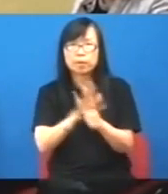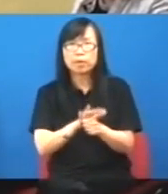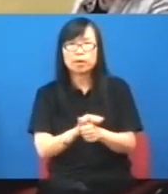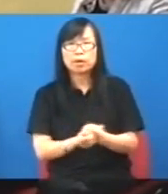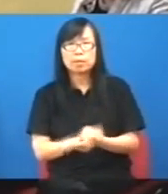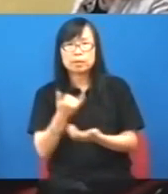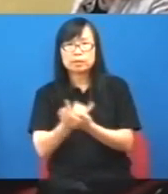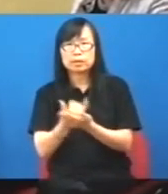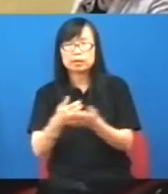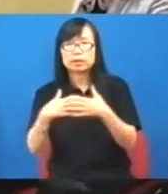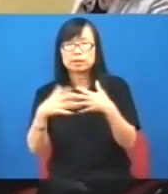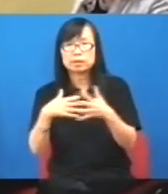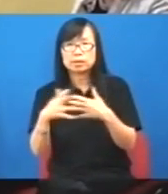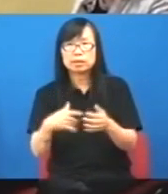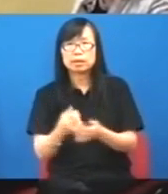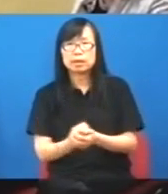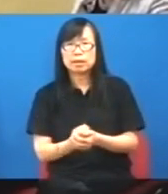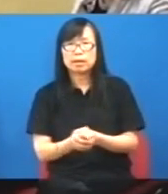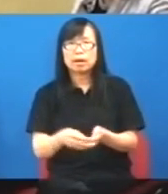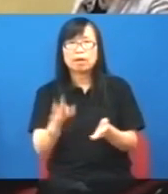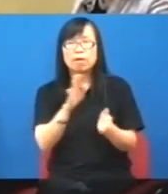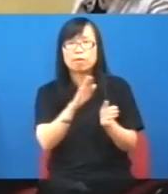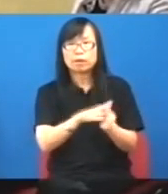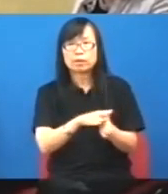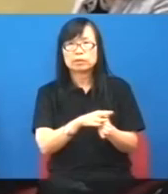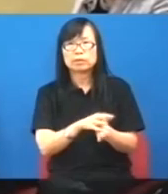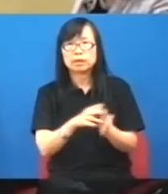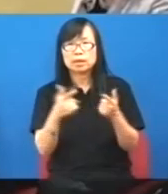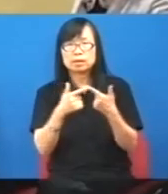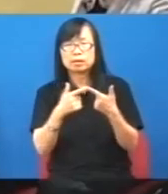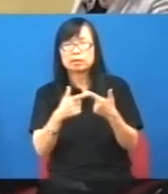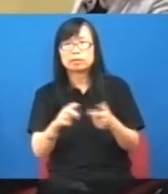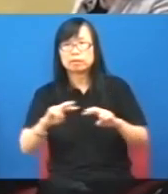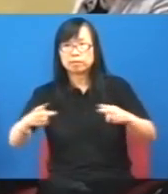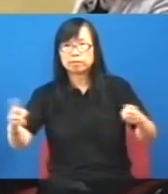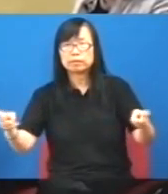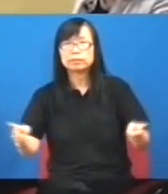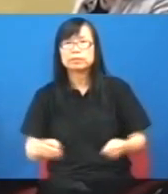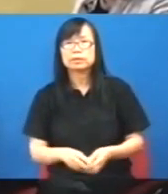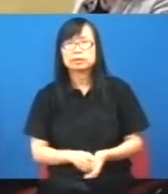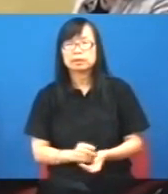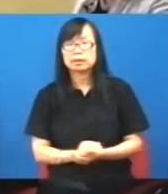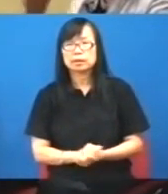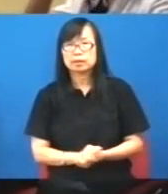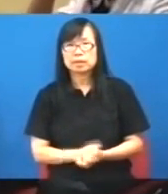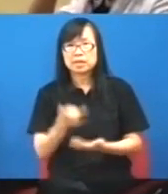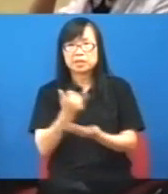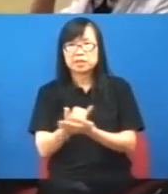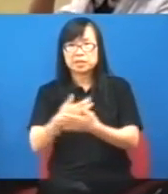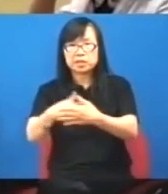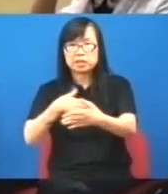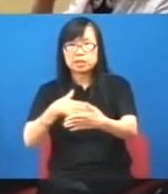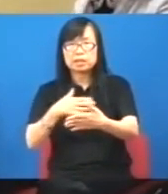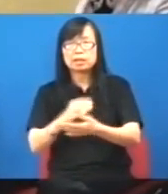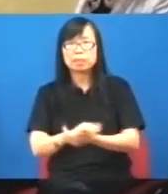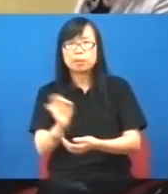南沙當即係結合到國際戰略上嘅發展啊！真係霍英東真係。真係又係真係慘啊！死之前有冇人理佢，死之